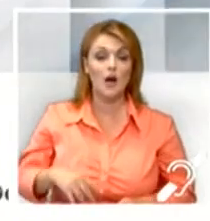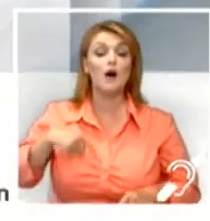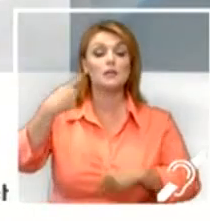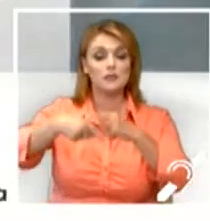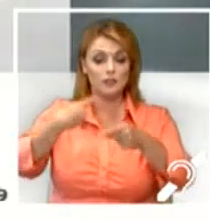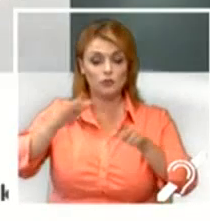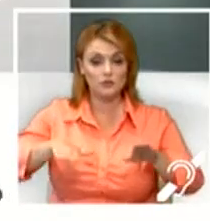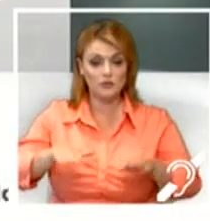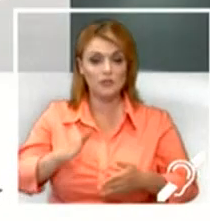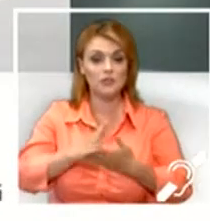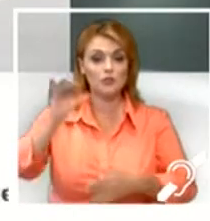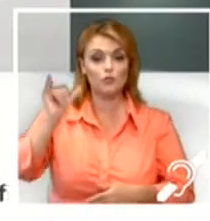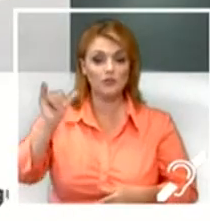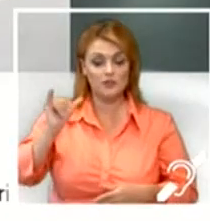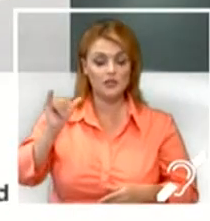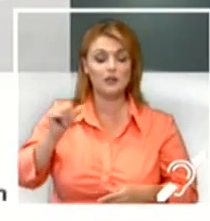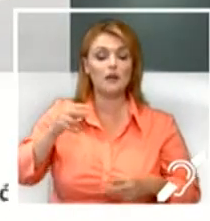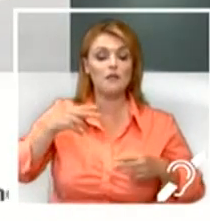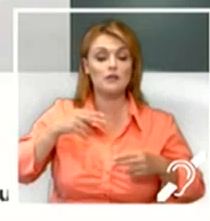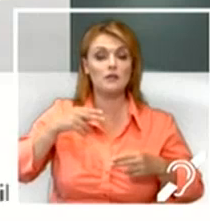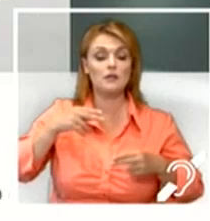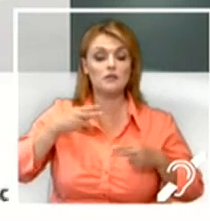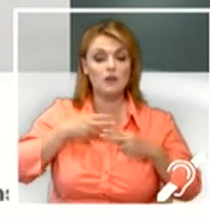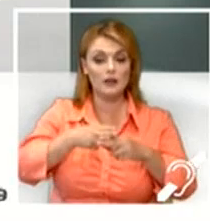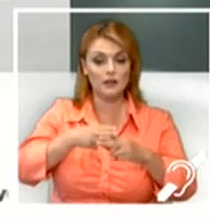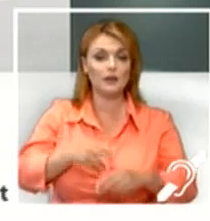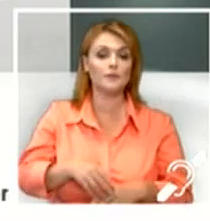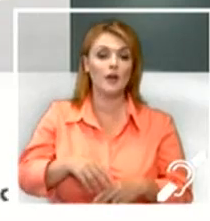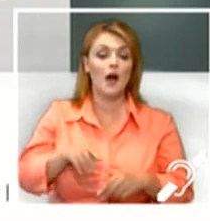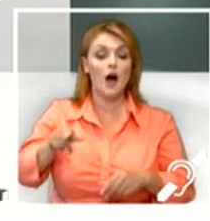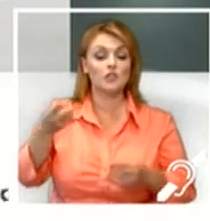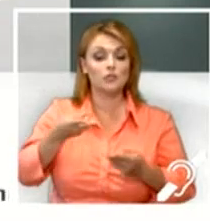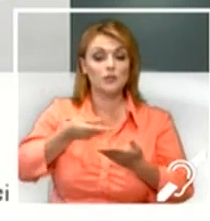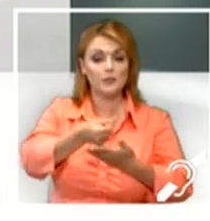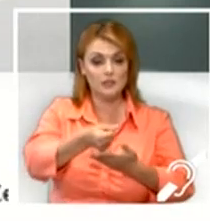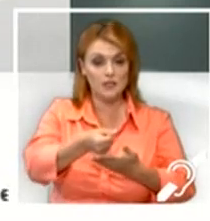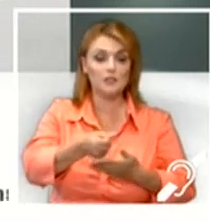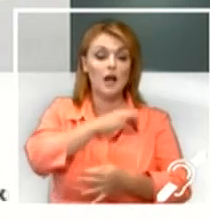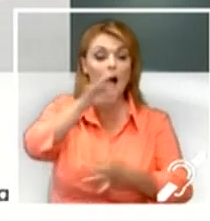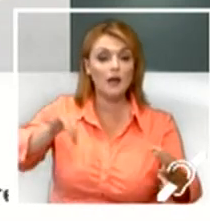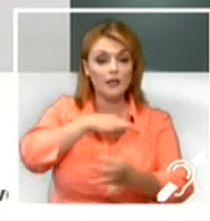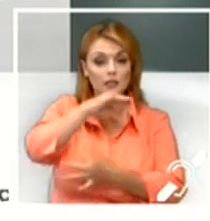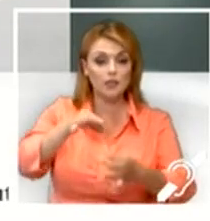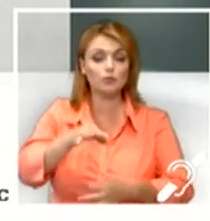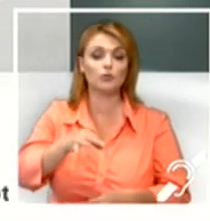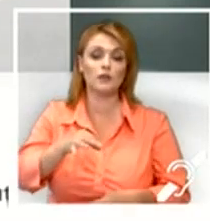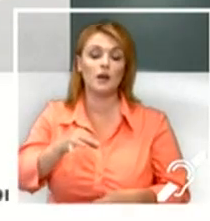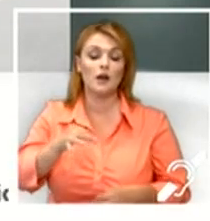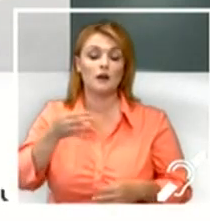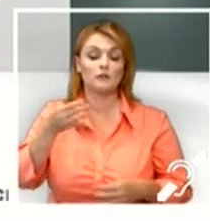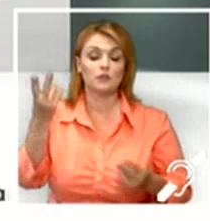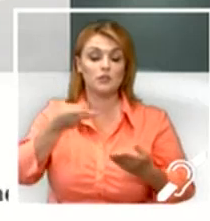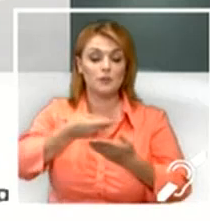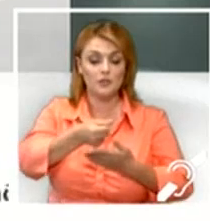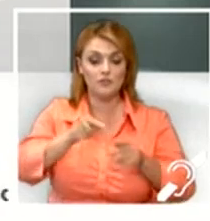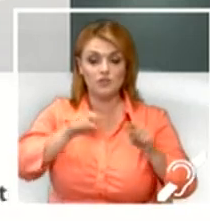în clasament este Universitatea Tehnică din Moldova. Aici, taxa la specialitățile arhitectură și design interior